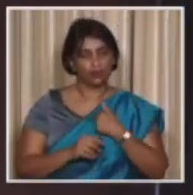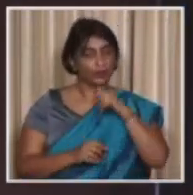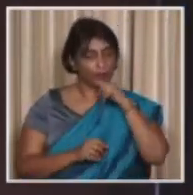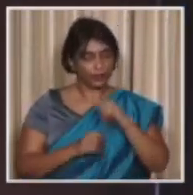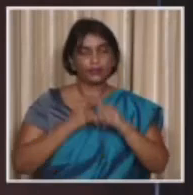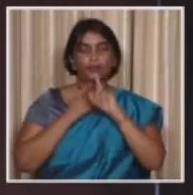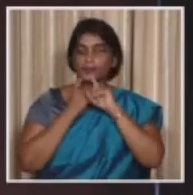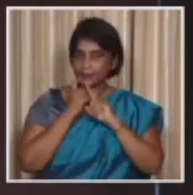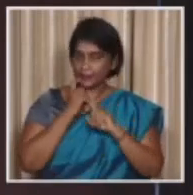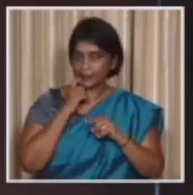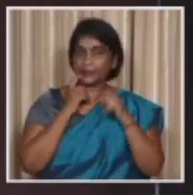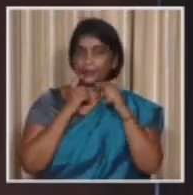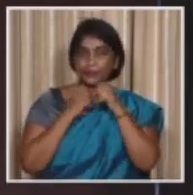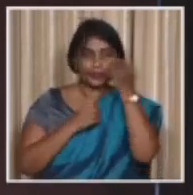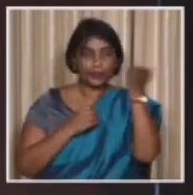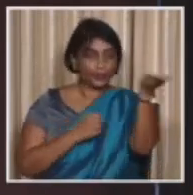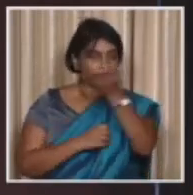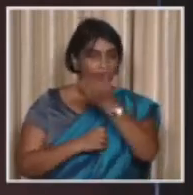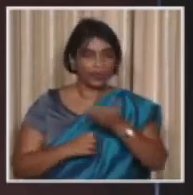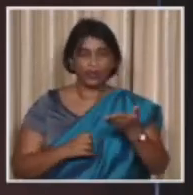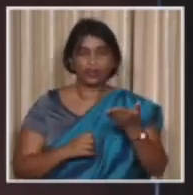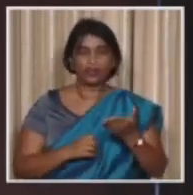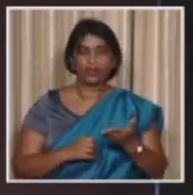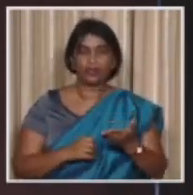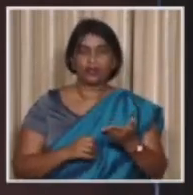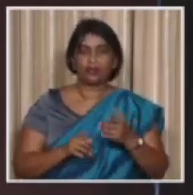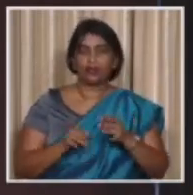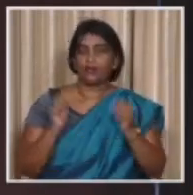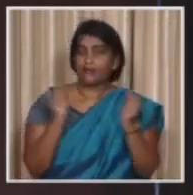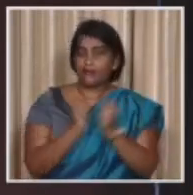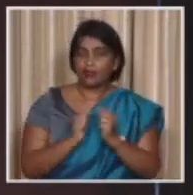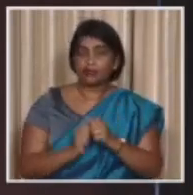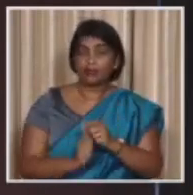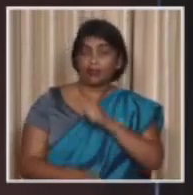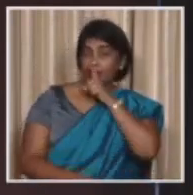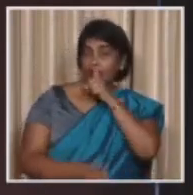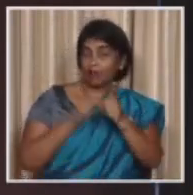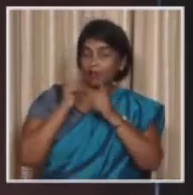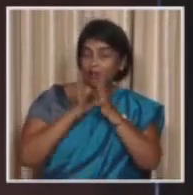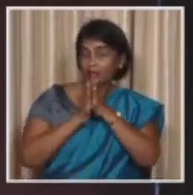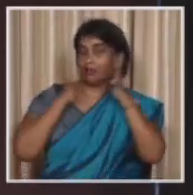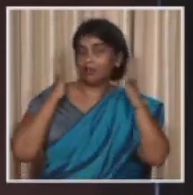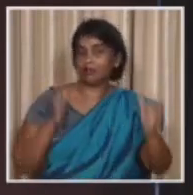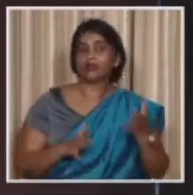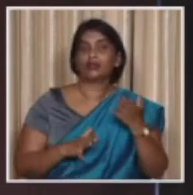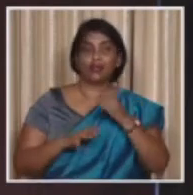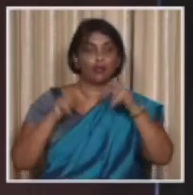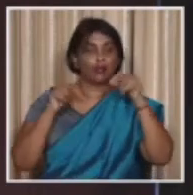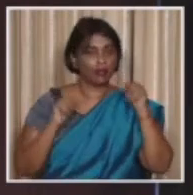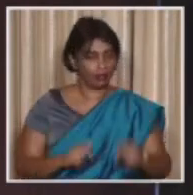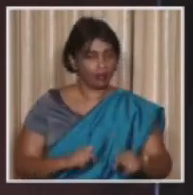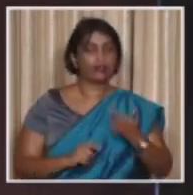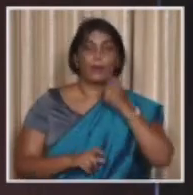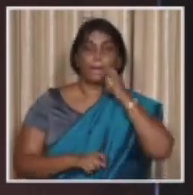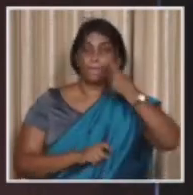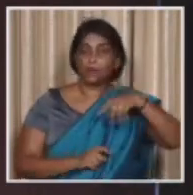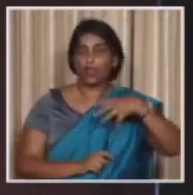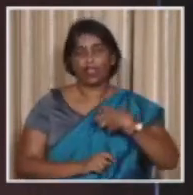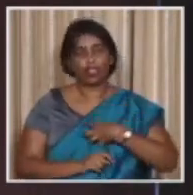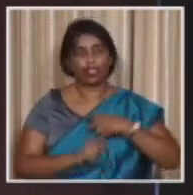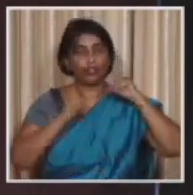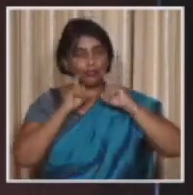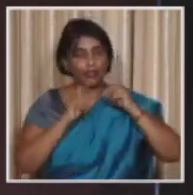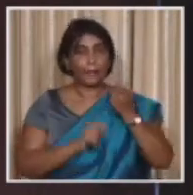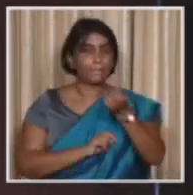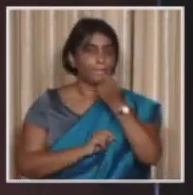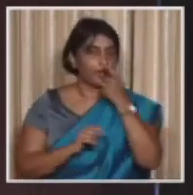පැහැදිලිව කියනවා මේ ගොල්ලොන්ගේ දැන් තොයි බයි වැඩවලට අමතර කයිය තමයි ලොකුවටම ඇවිල්ලා තියෙන්නේ. අද ජනතාව දුක් විඳිනවා.